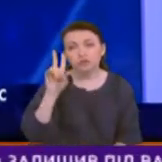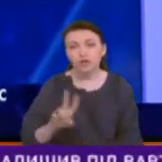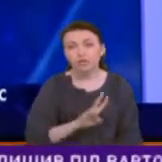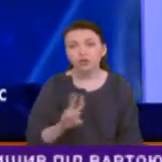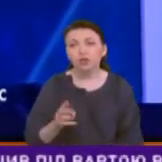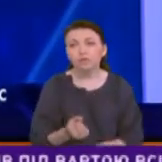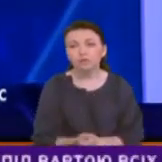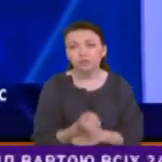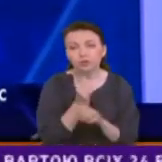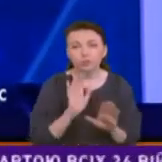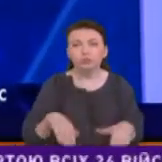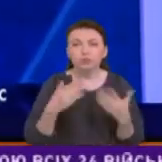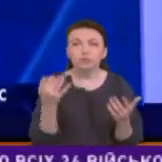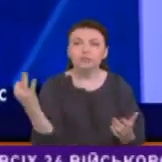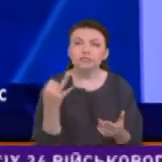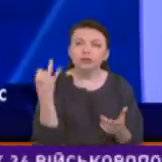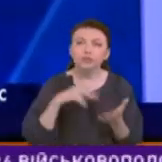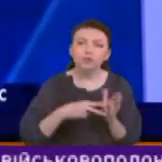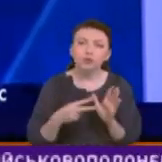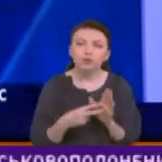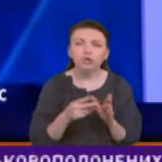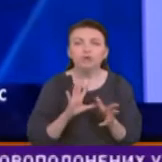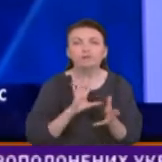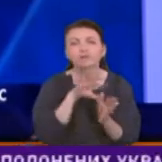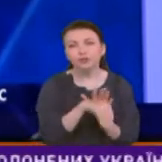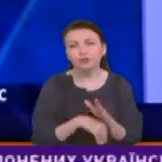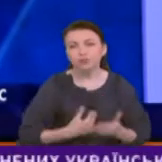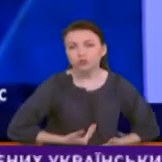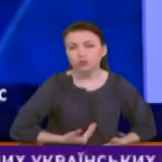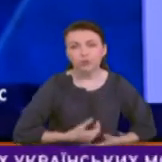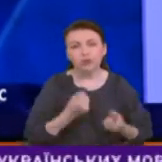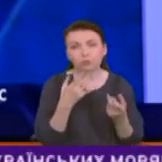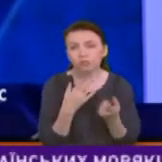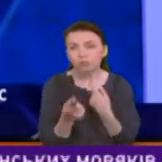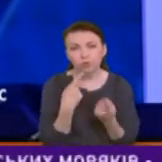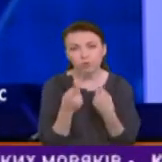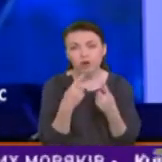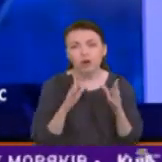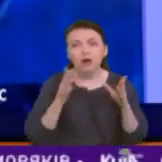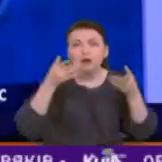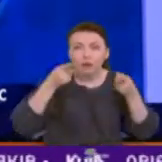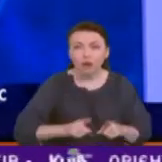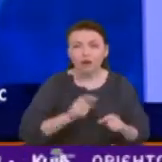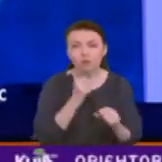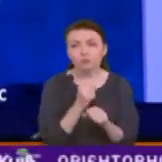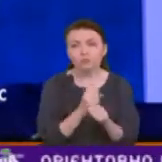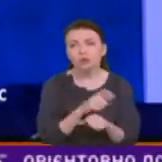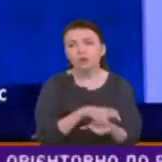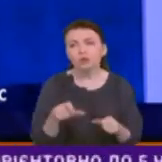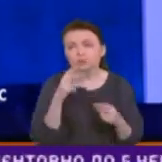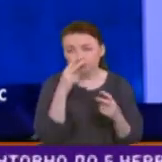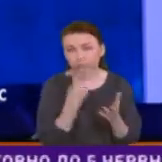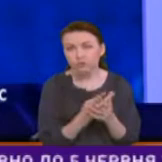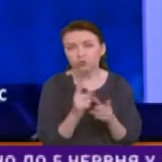підтримуємо, ми пропонуємо якісь цікаві проекти, ми їх втілюємо в життя, не просто поговорити, а реально зробити. Люди побачать, що